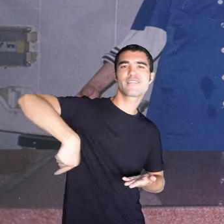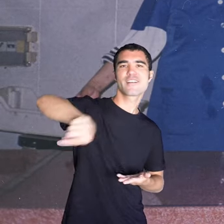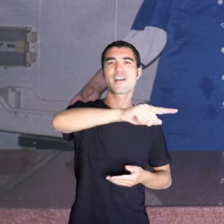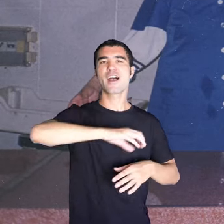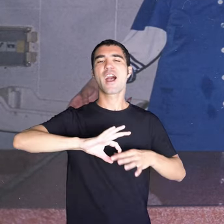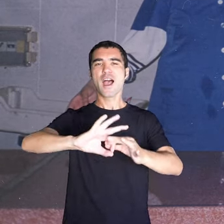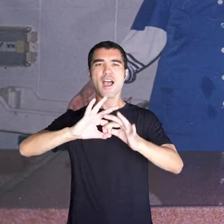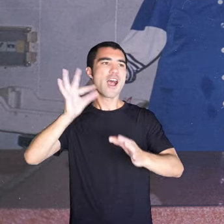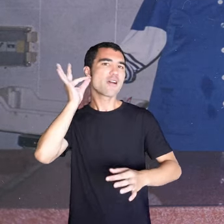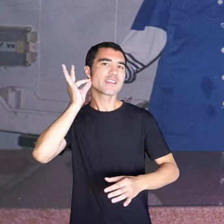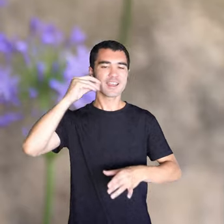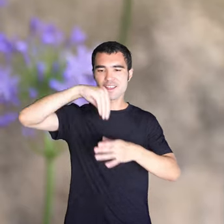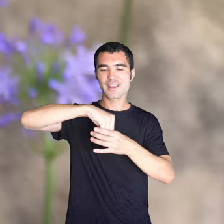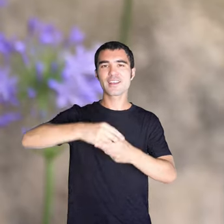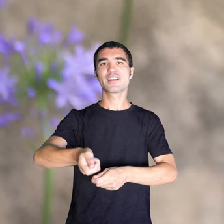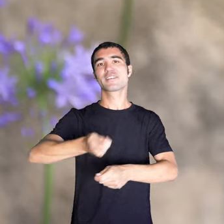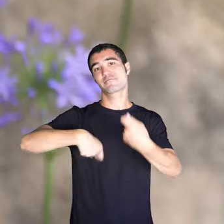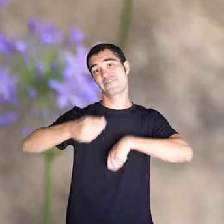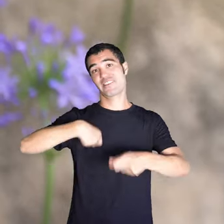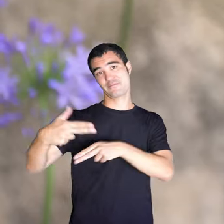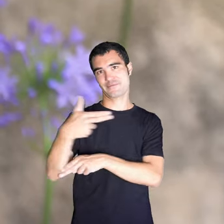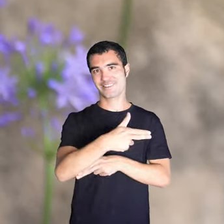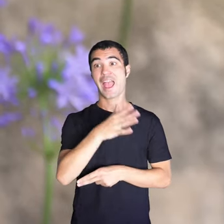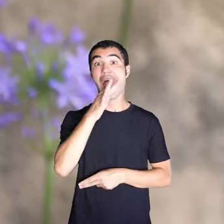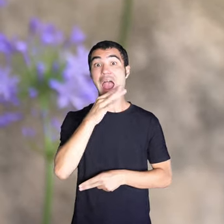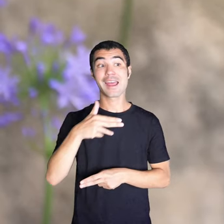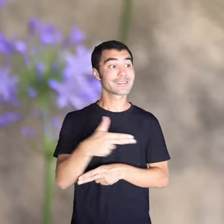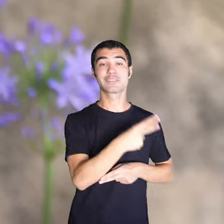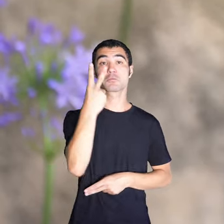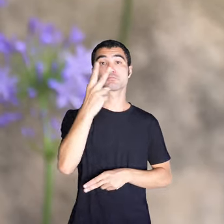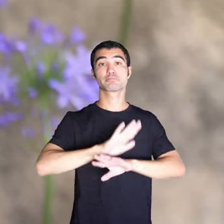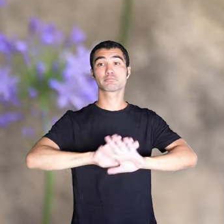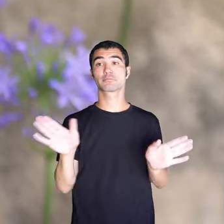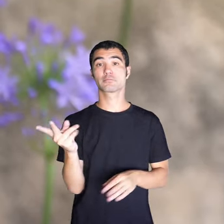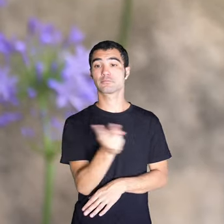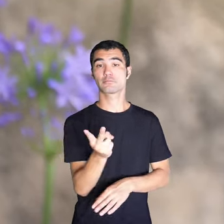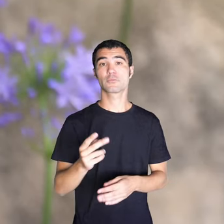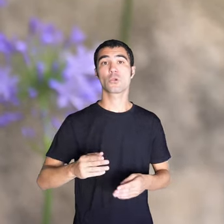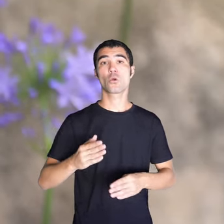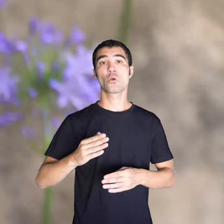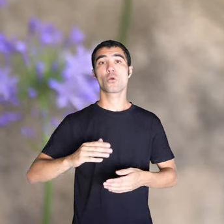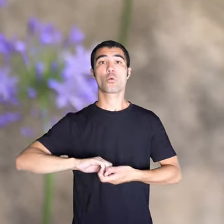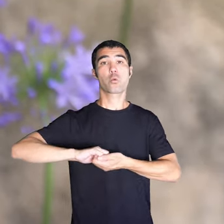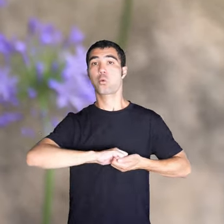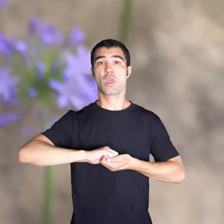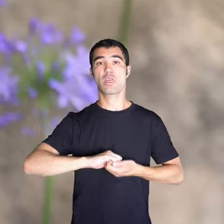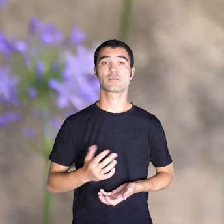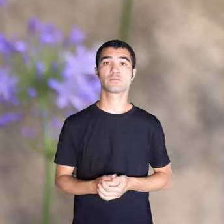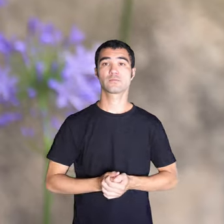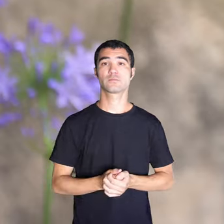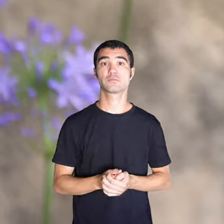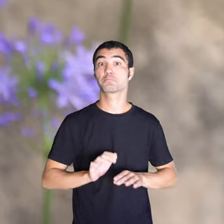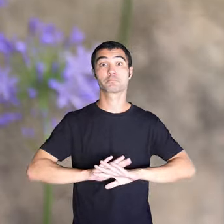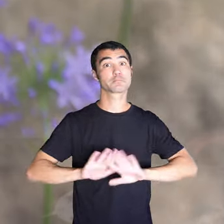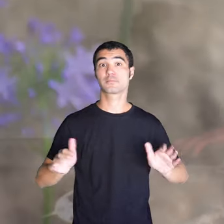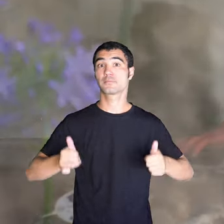les amigues de dins la pescateria. Ara només hi ha dues venedores, que són dues cunyades, i no